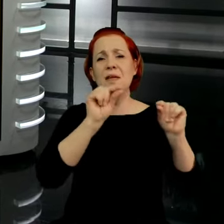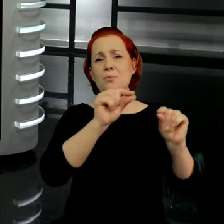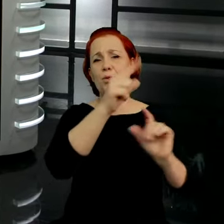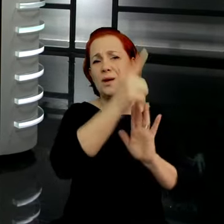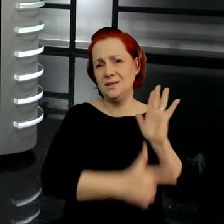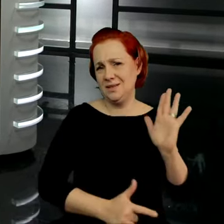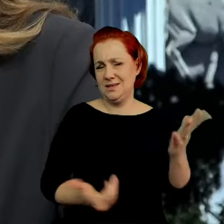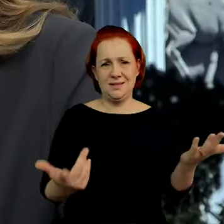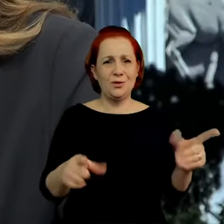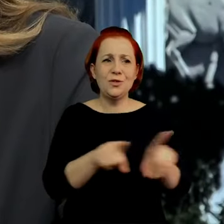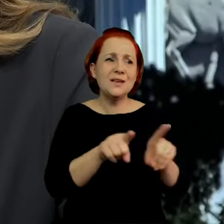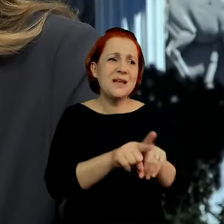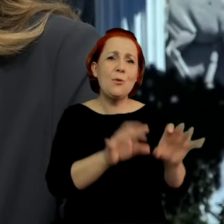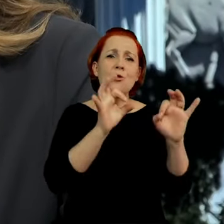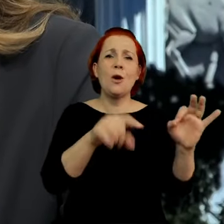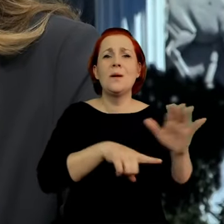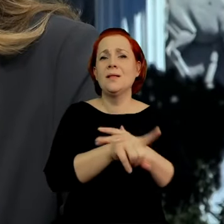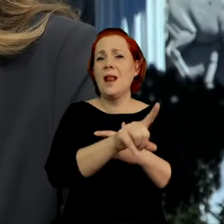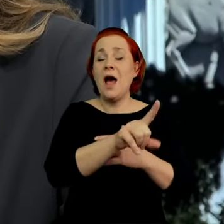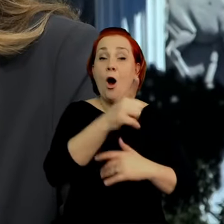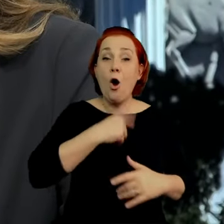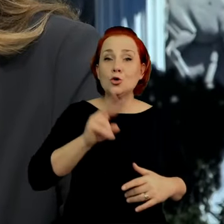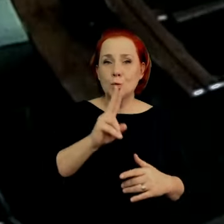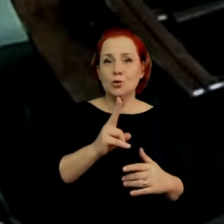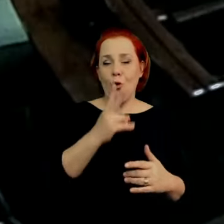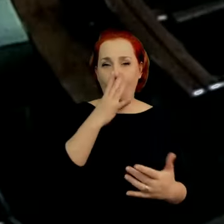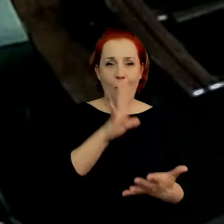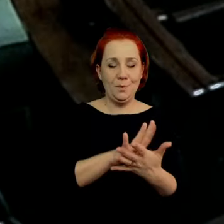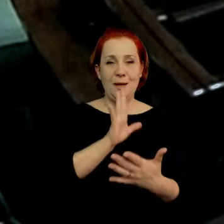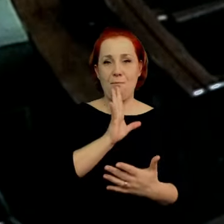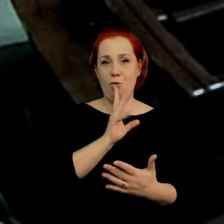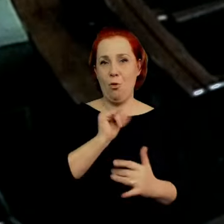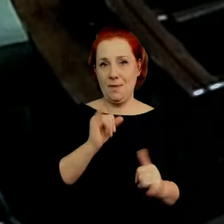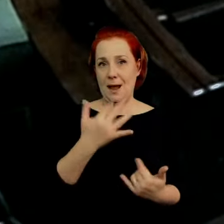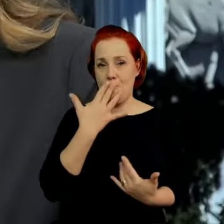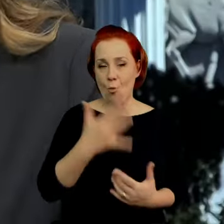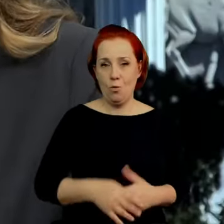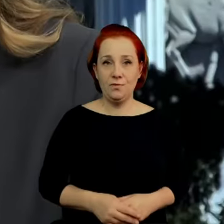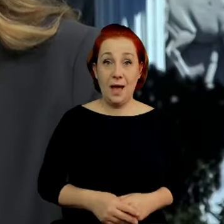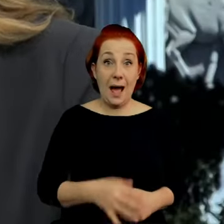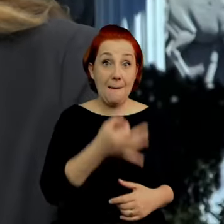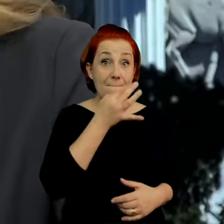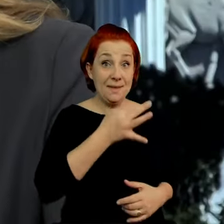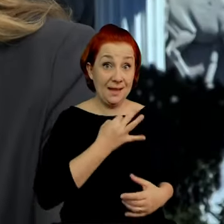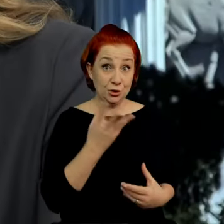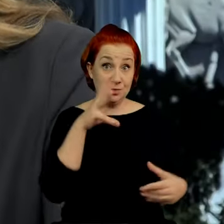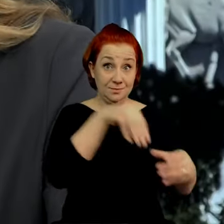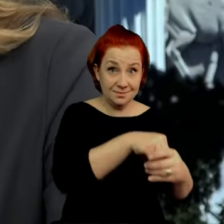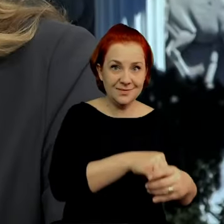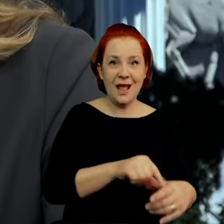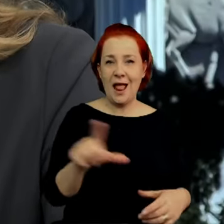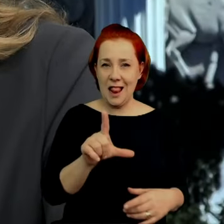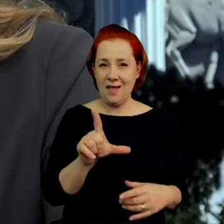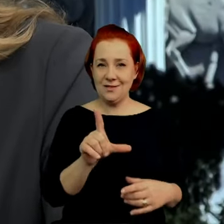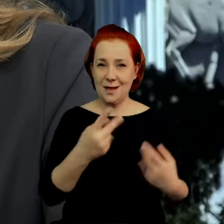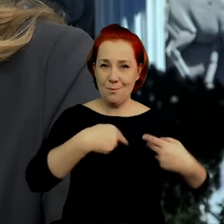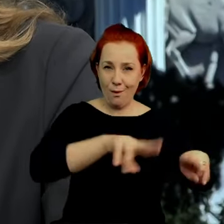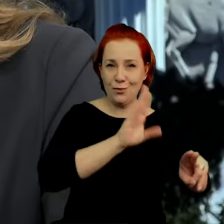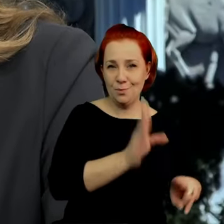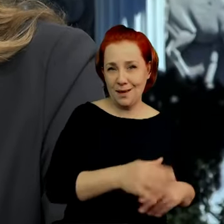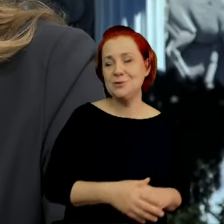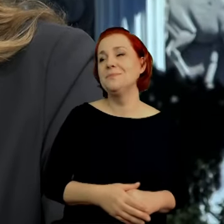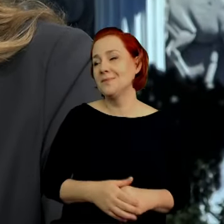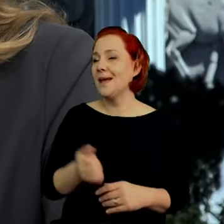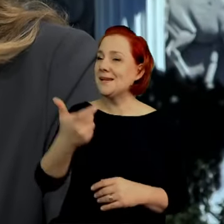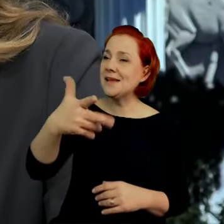takie argumenty wyznają. A pyta pani redaktor mnie, tak? Tak. Czy może wrócę do lewicy? No kilku kolegów i kilka koleżanek